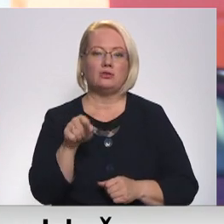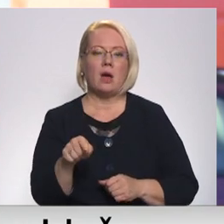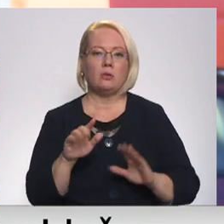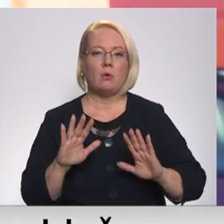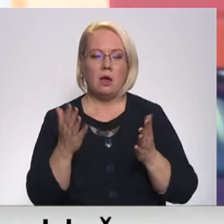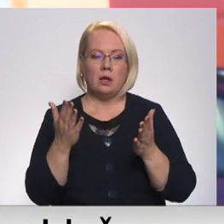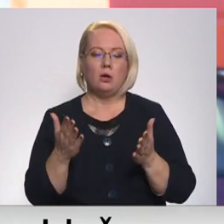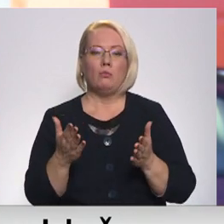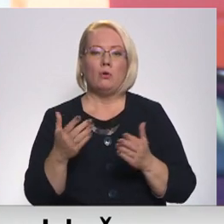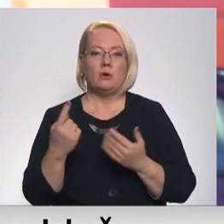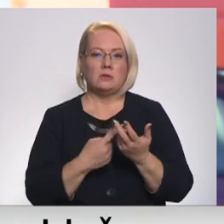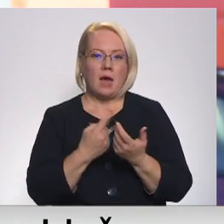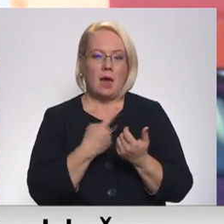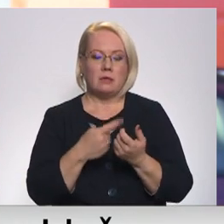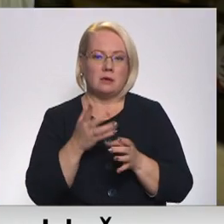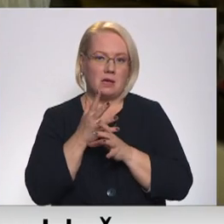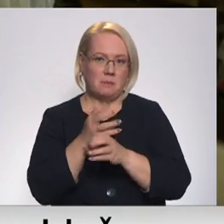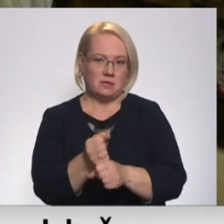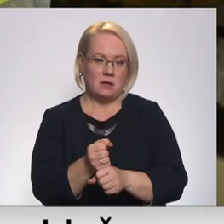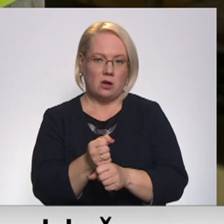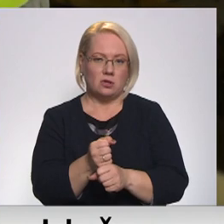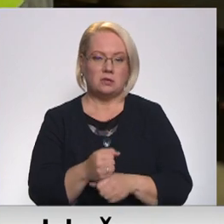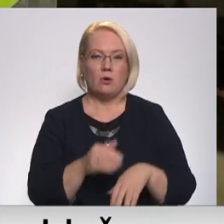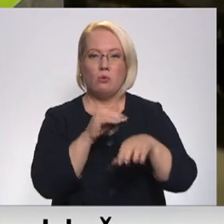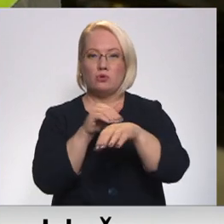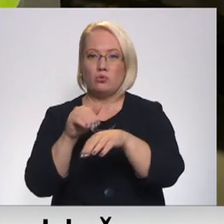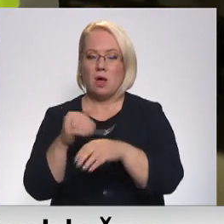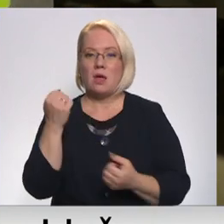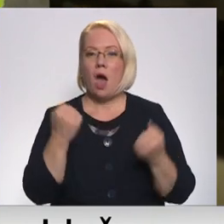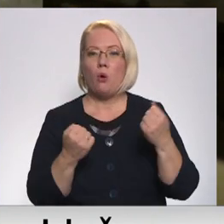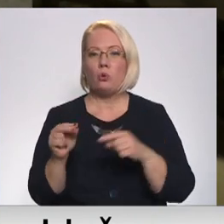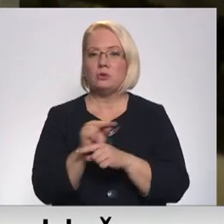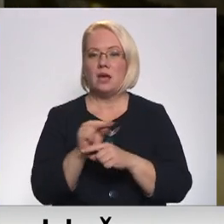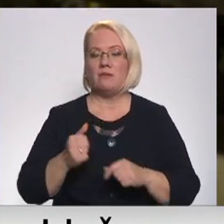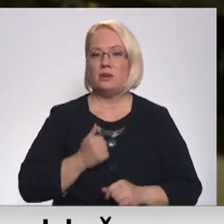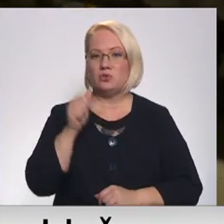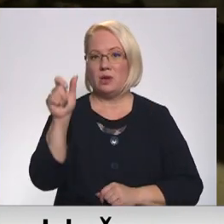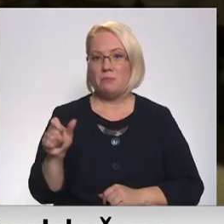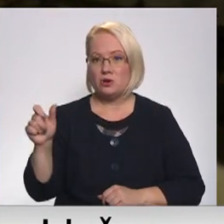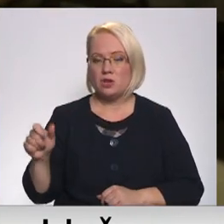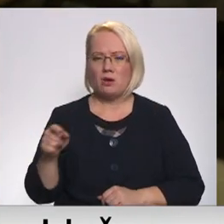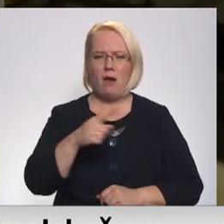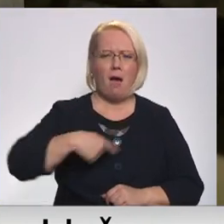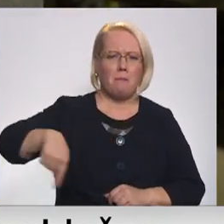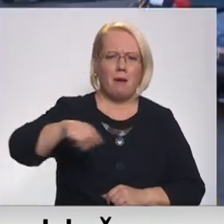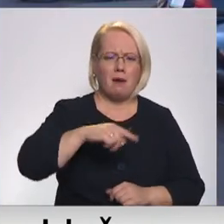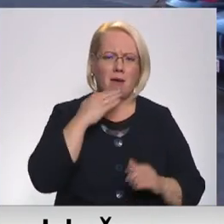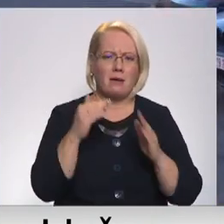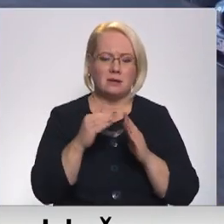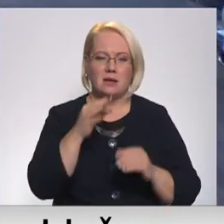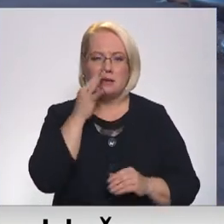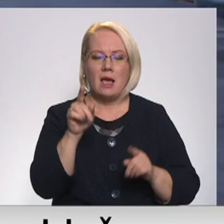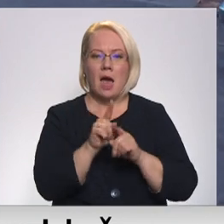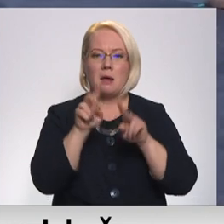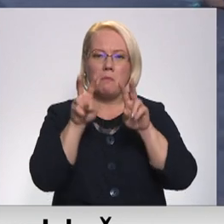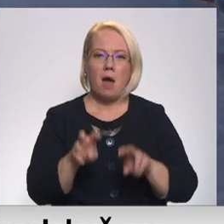gadījumu skaitam samazināšanas. Uzrunātie autoservisu īpašnieki Rēzeknē un tās apkārtnē intervijas atteica. Arī reida